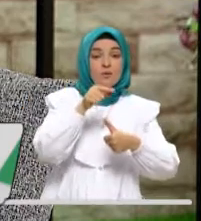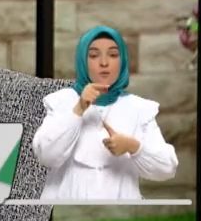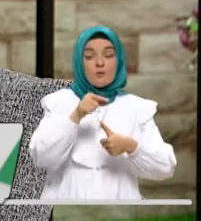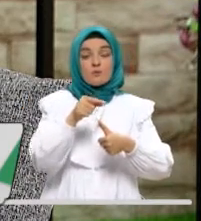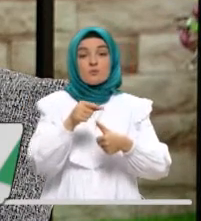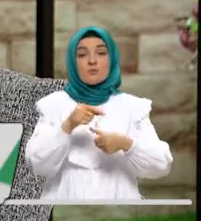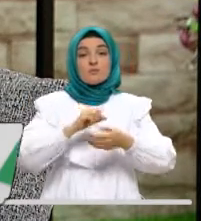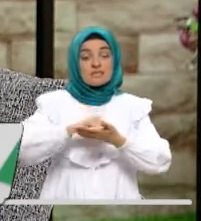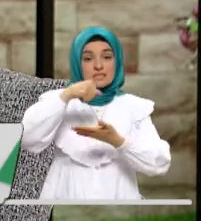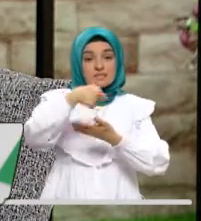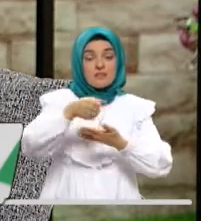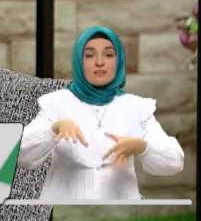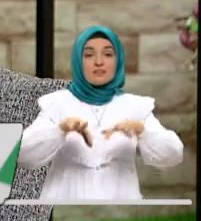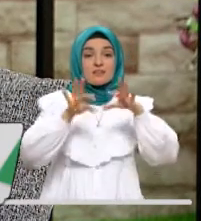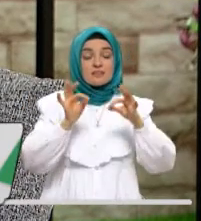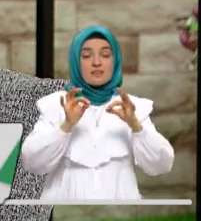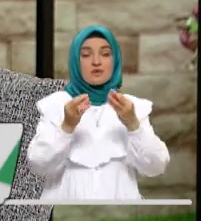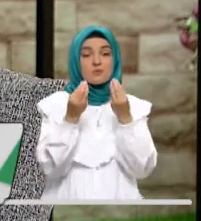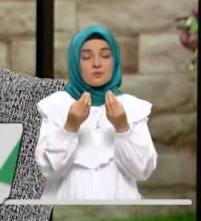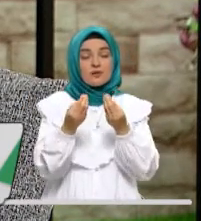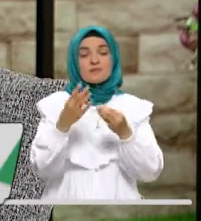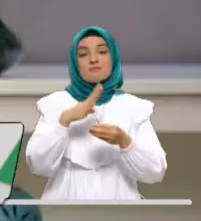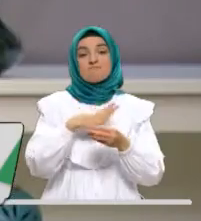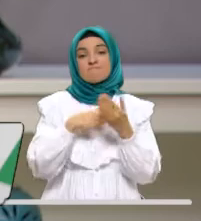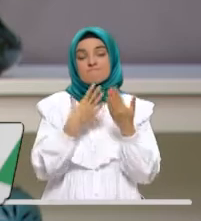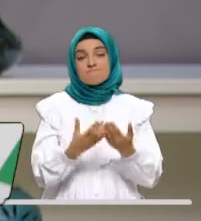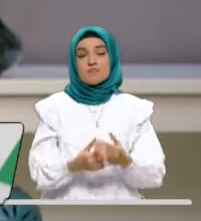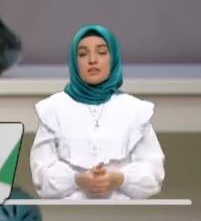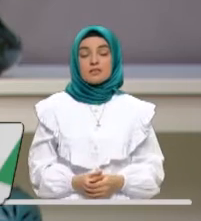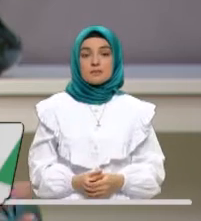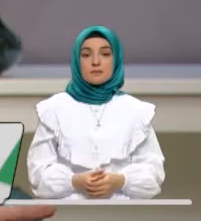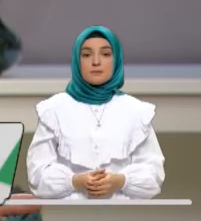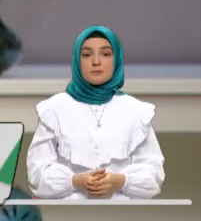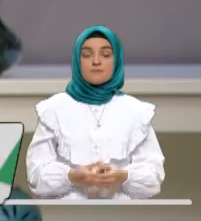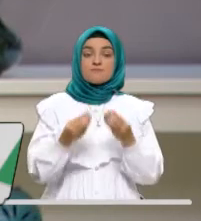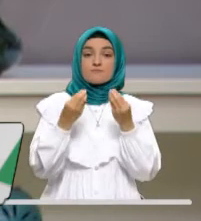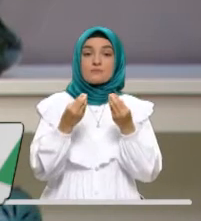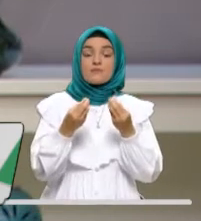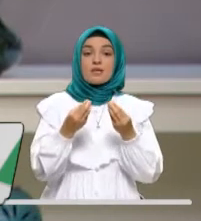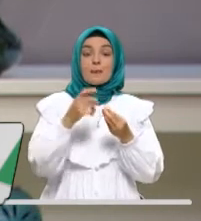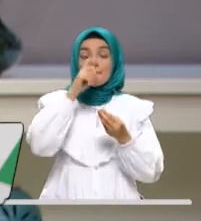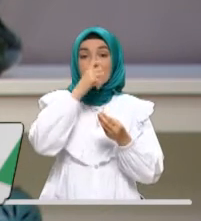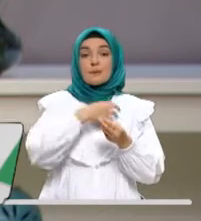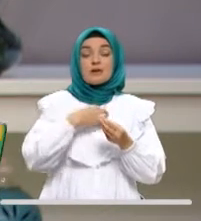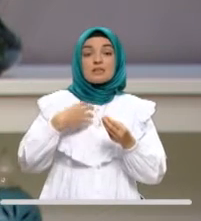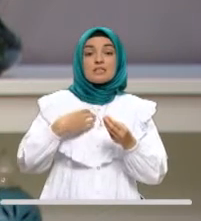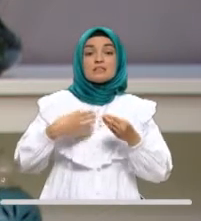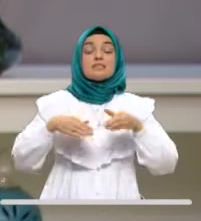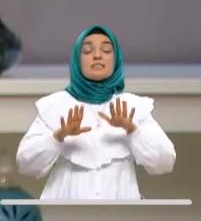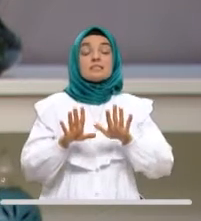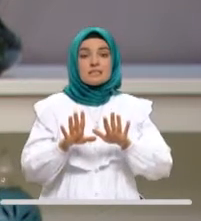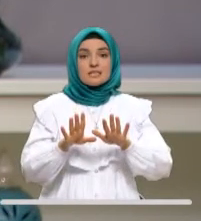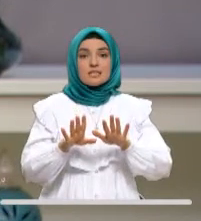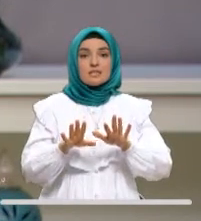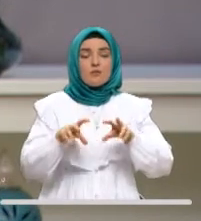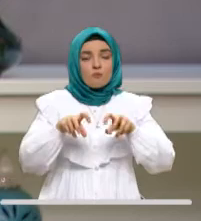düzer vesaire gibi güzellikleri vardı padişahın. Ne kadar güzel bir yeri dolduruyorlarmış. Sadece padişah anası olmak, sarayda oturmak değil.